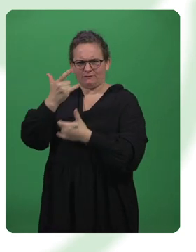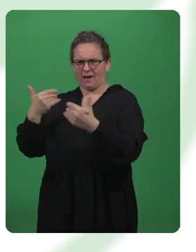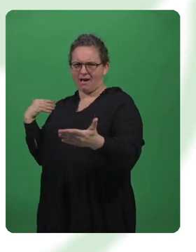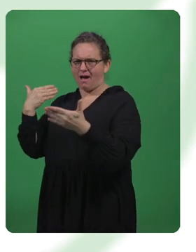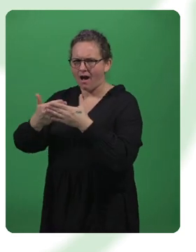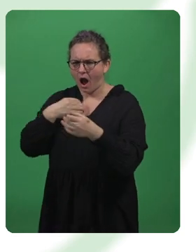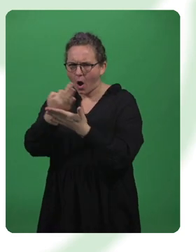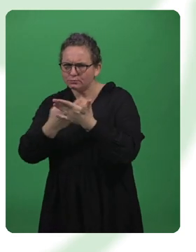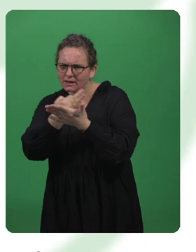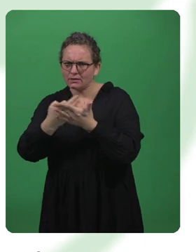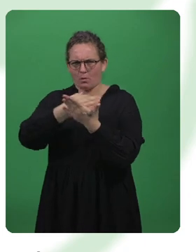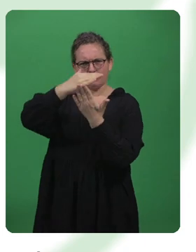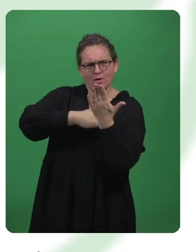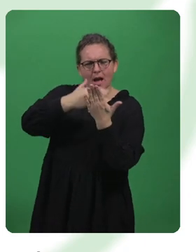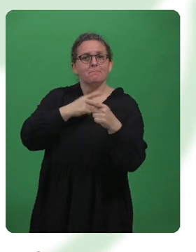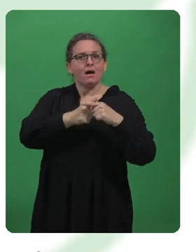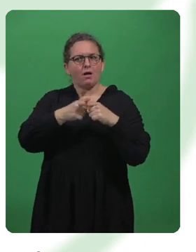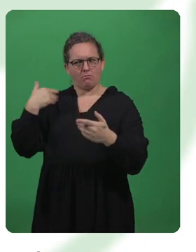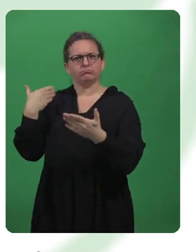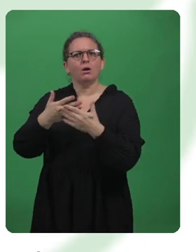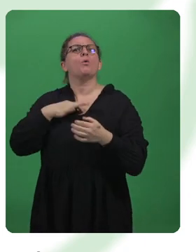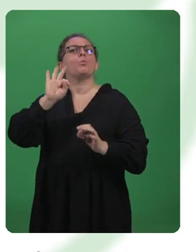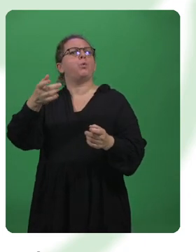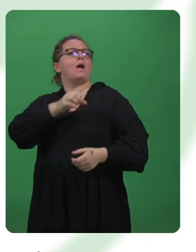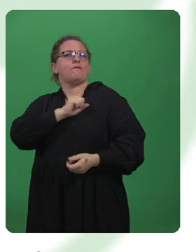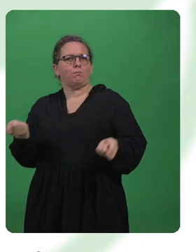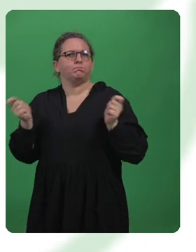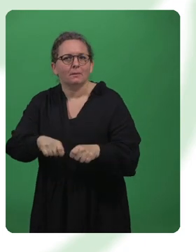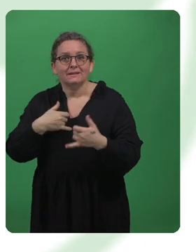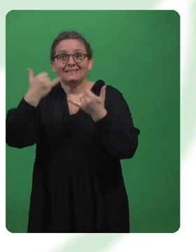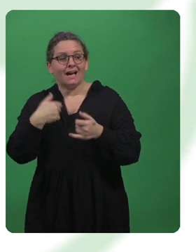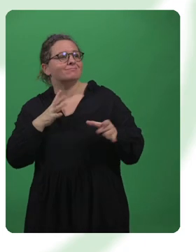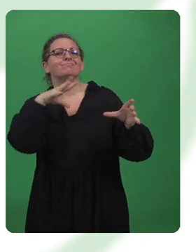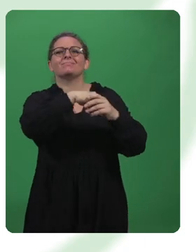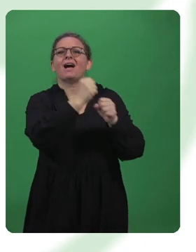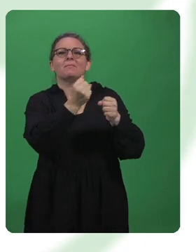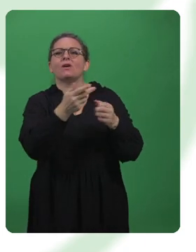zweijährige Ausbildungsprogramm Metall mit gutem Erfolg abgeschlossen und arbeite jetzt hier in der Vormontage.